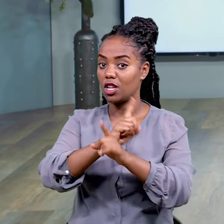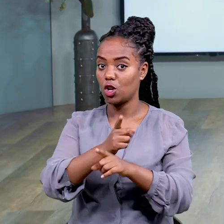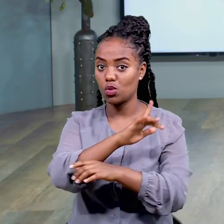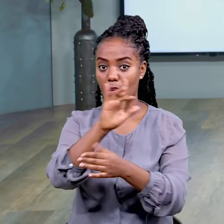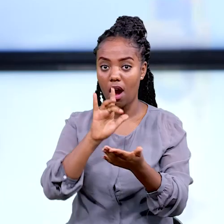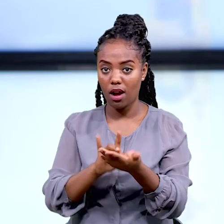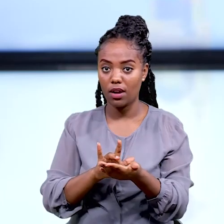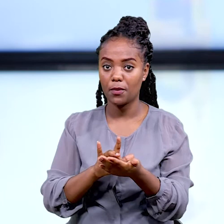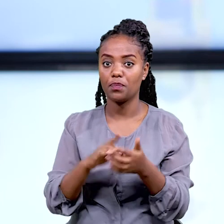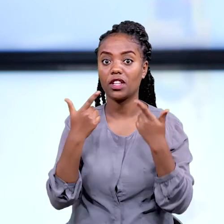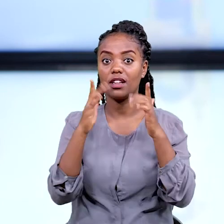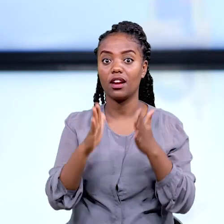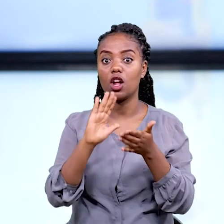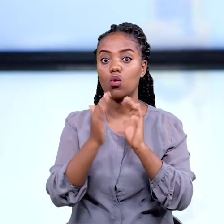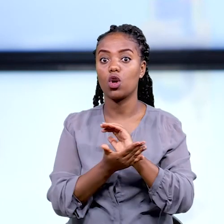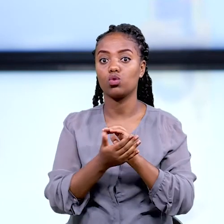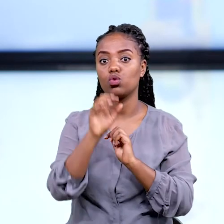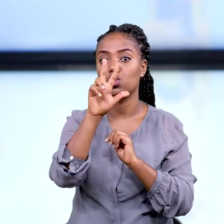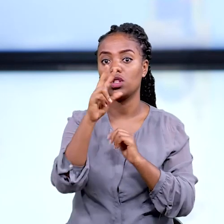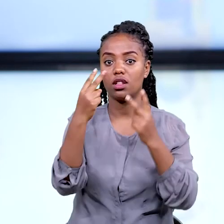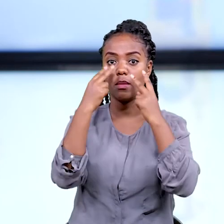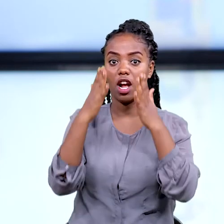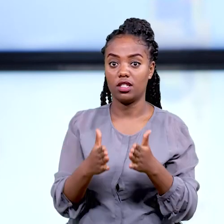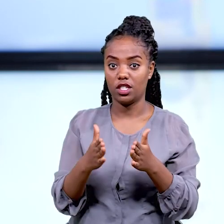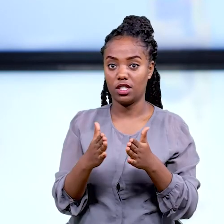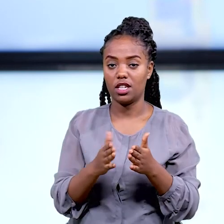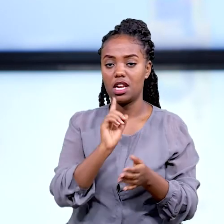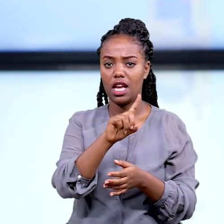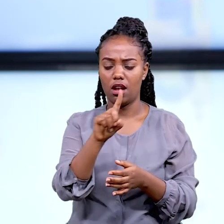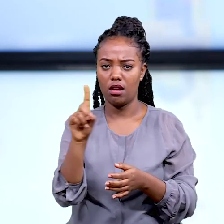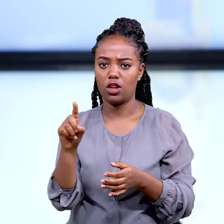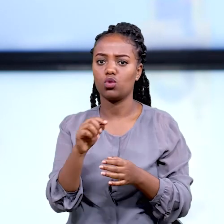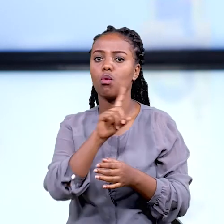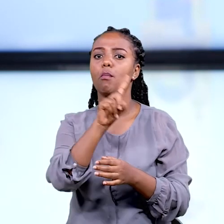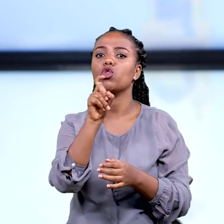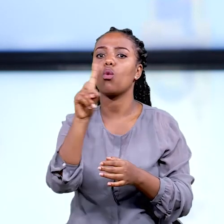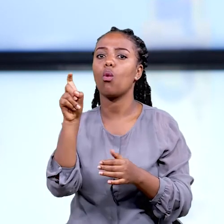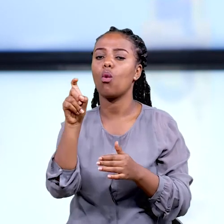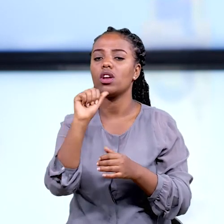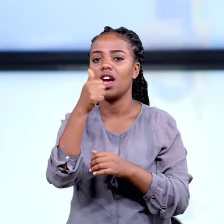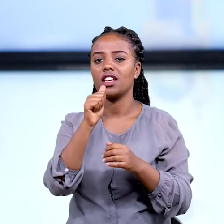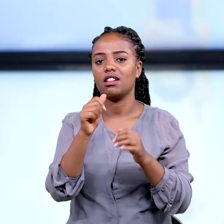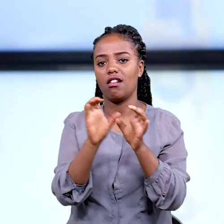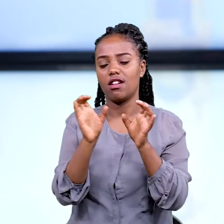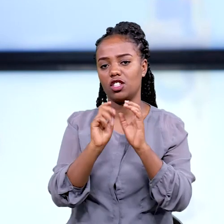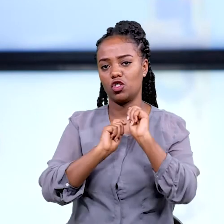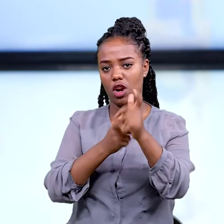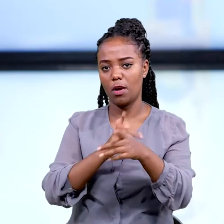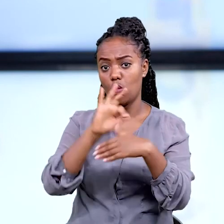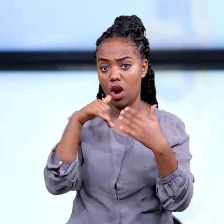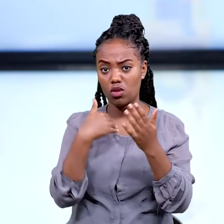በትክክል ከመለሳችሁት መካከል እድለኛ ለምትሆኑ 3 ተመልካቾቻችን ለእያንዳንዳችሁ የ100 ብር የአየር ሰዓት